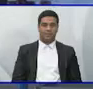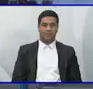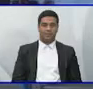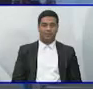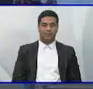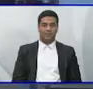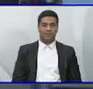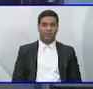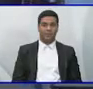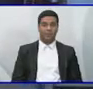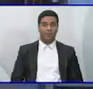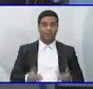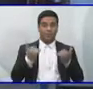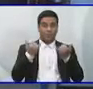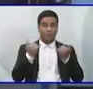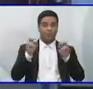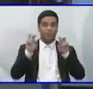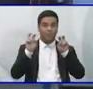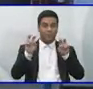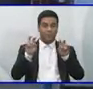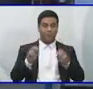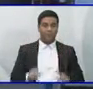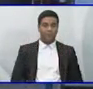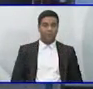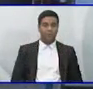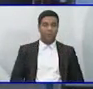Demak, bugungi mavzumiz